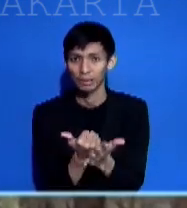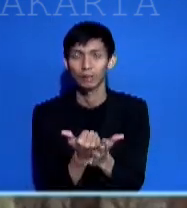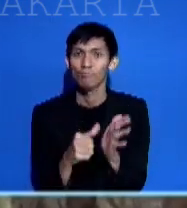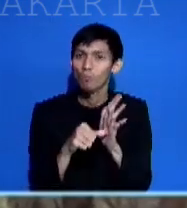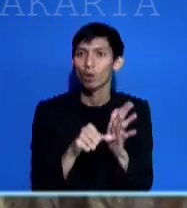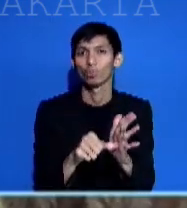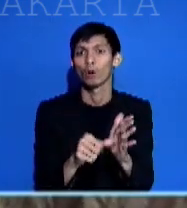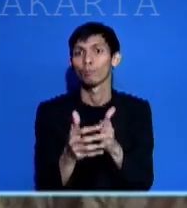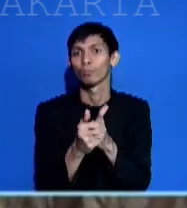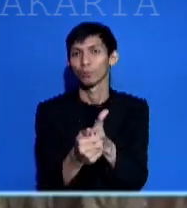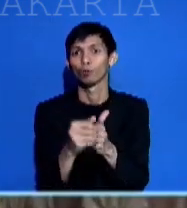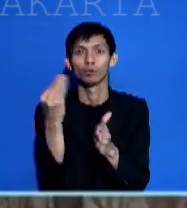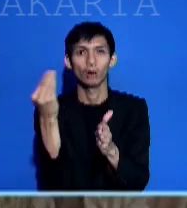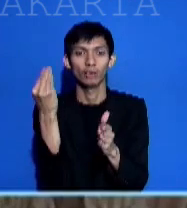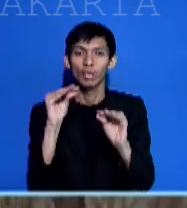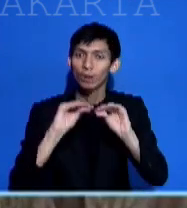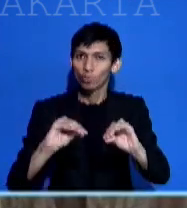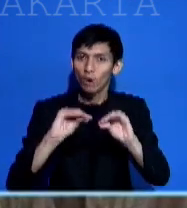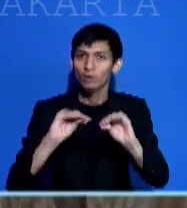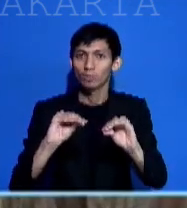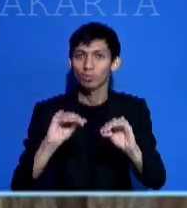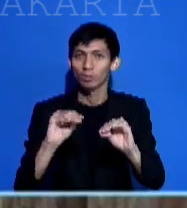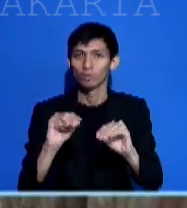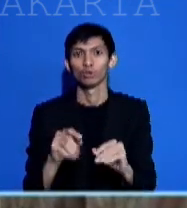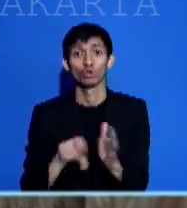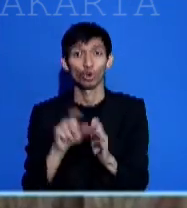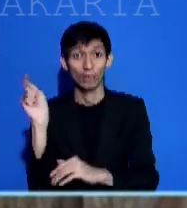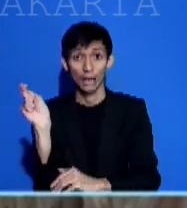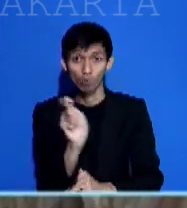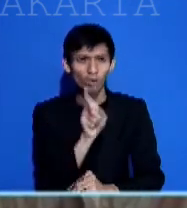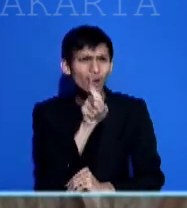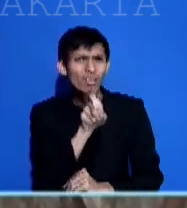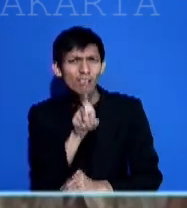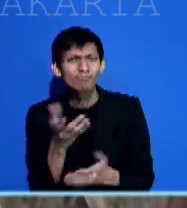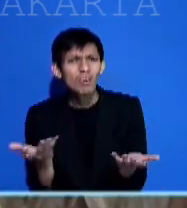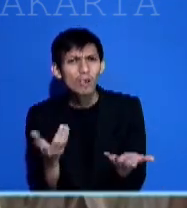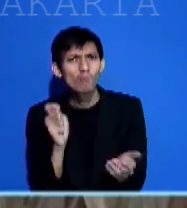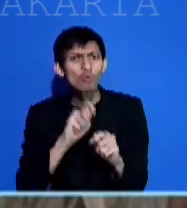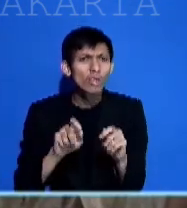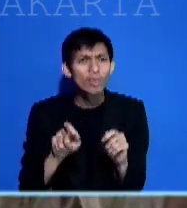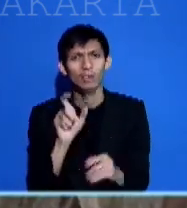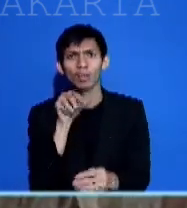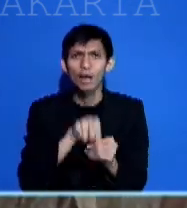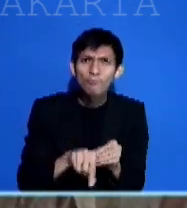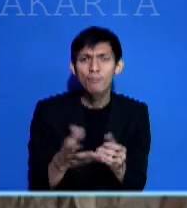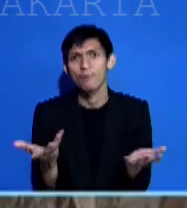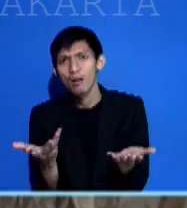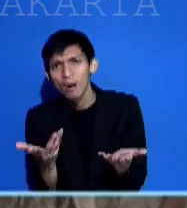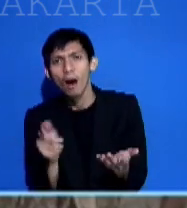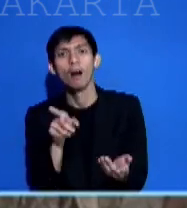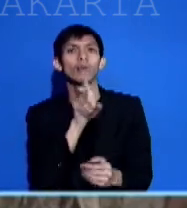ee yang ditanyakan ng pakih Menik tentang budaya salaknya dari mulai penanaman persiapan